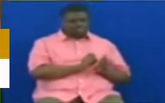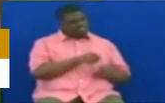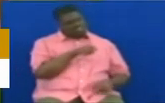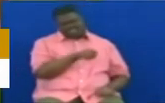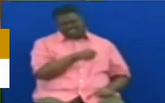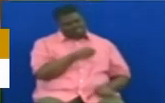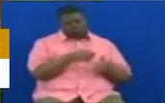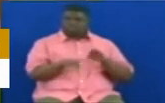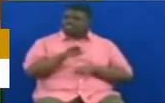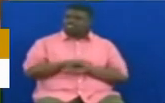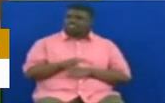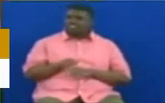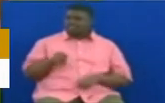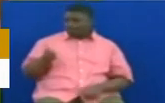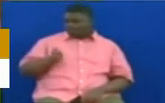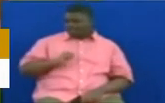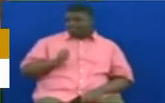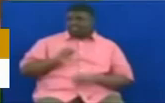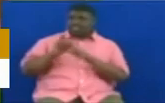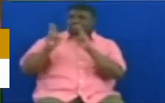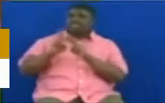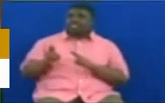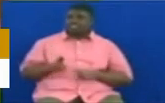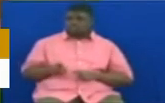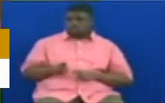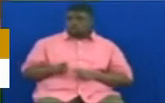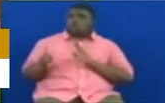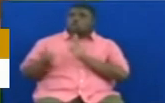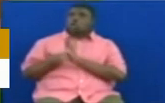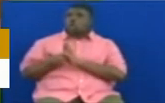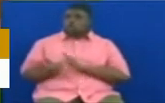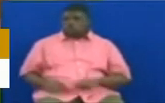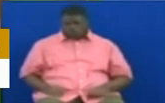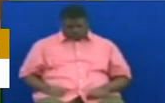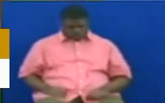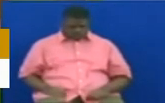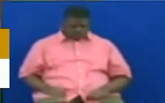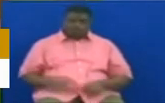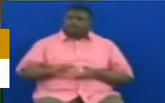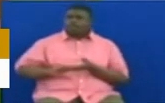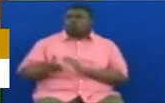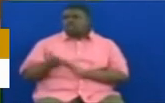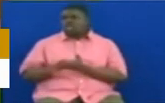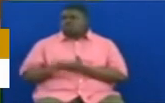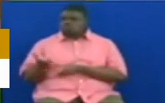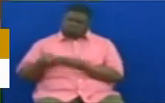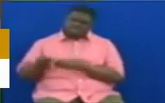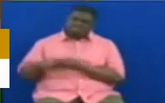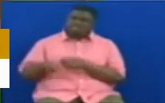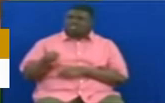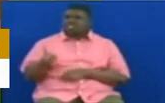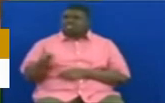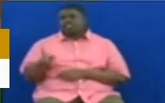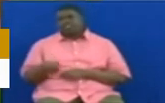sehemu ya private international law, ni sehemu ya makubaliano kama ya kibiashara. Private international law inaweza